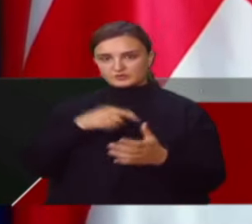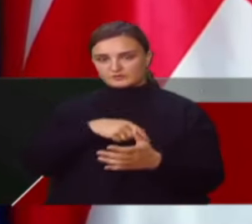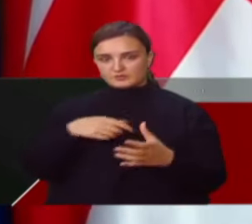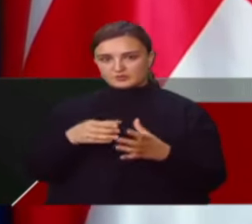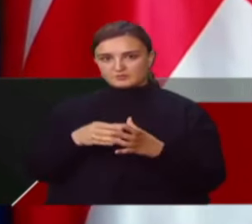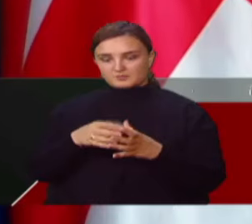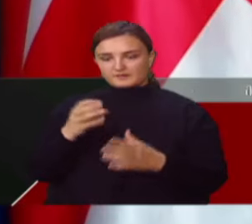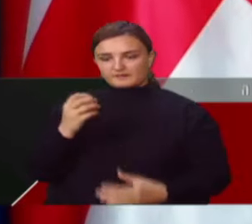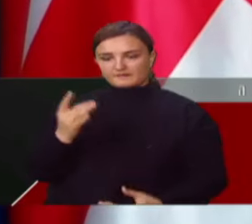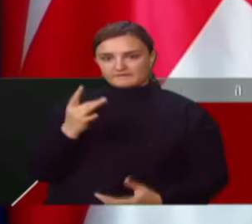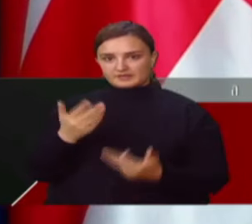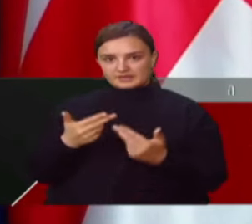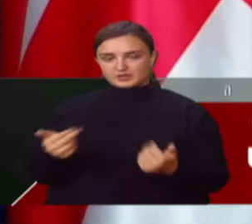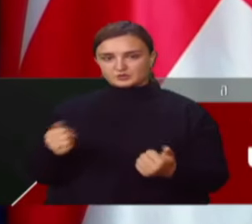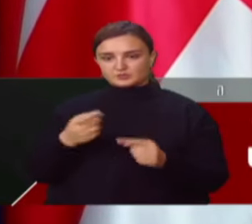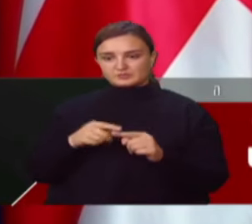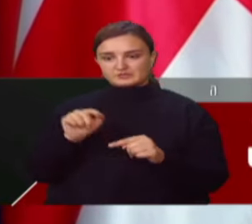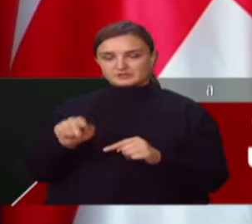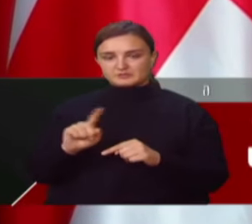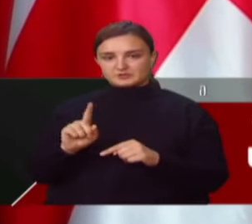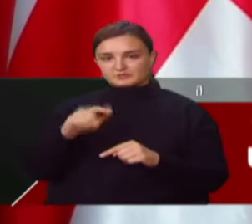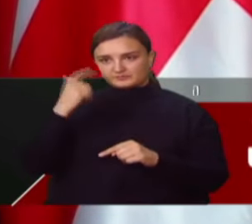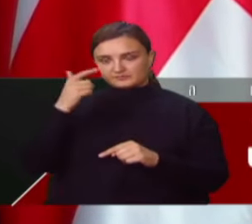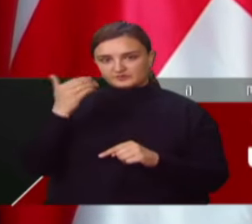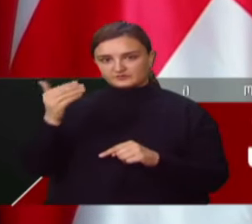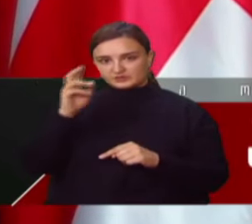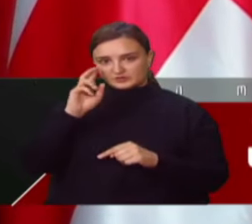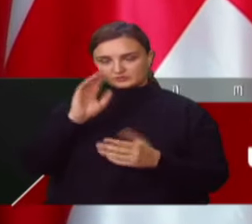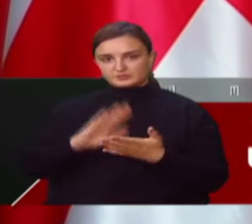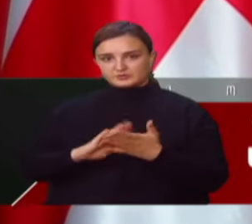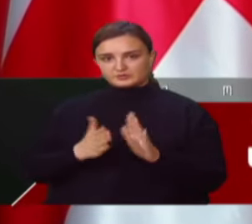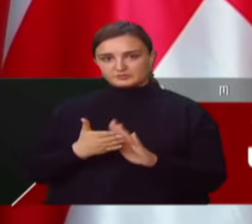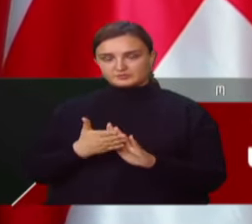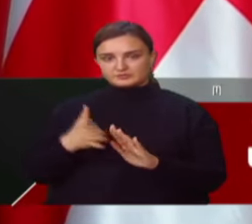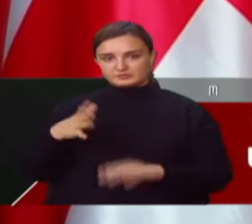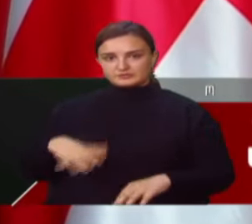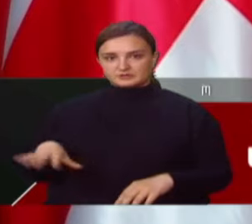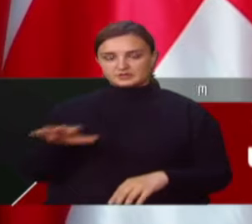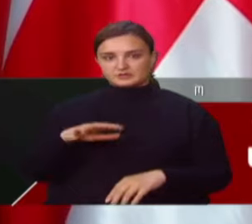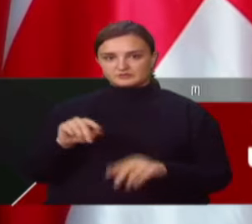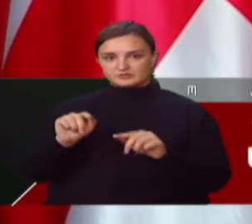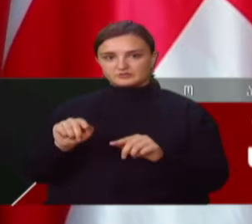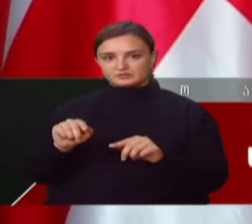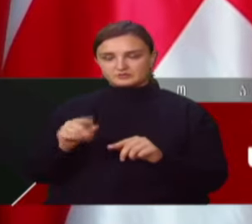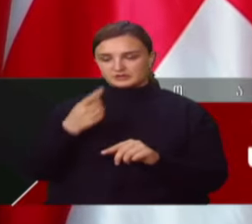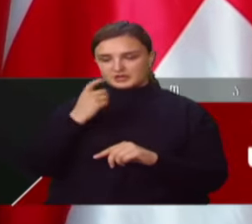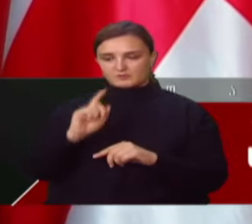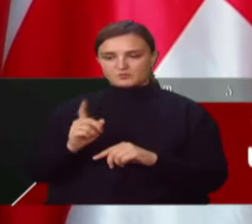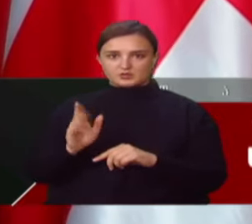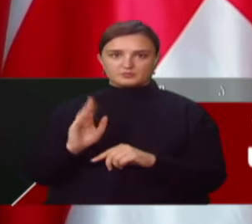კომპანიას, რაც კიდევ ერთხელ ადასტურებს იმას, რომ ივანიშვილის ხელისუფლების პირობებში საქართველოს